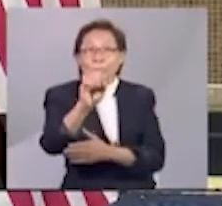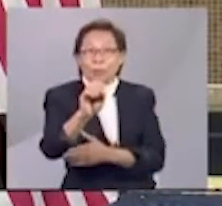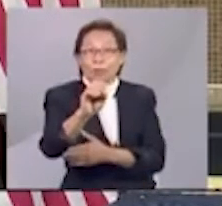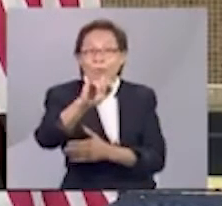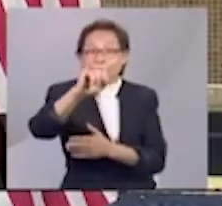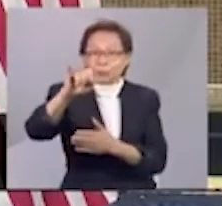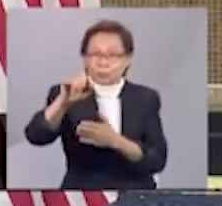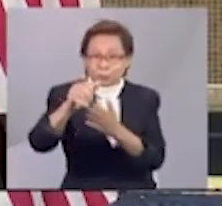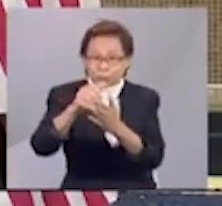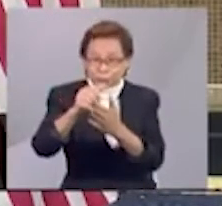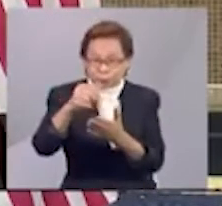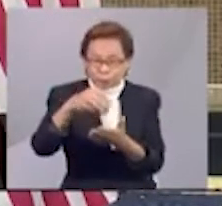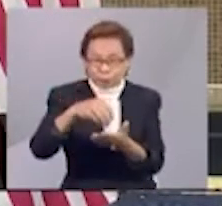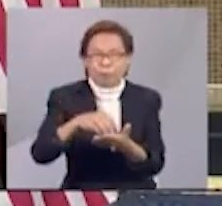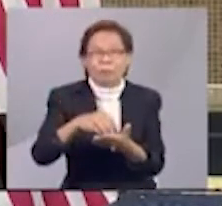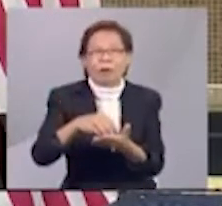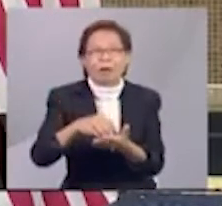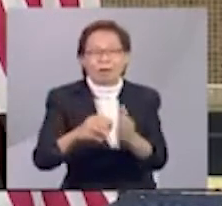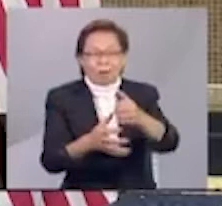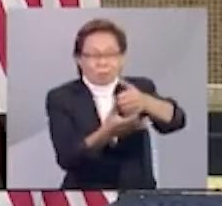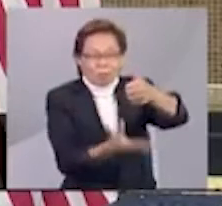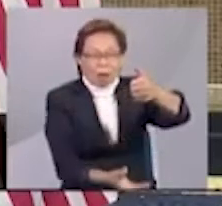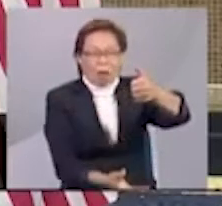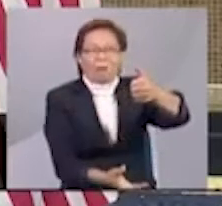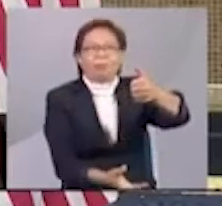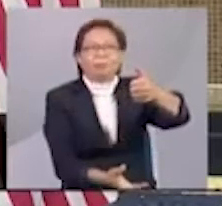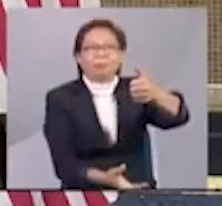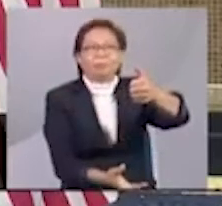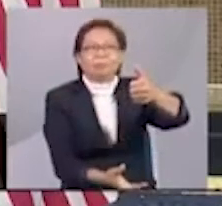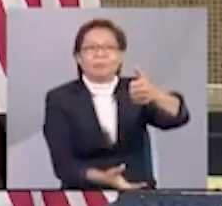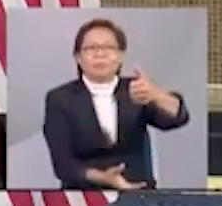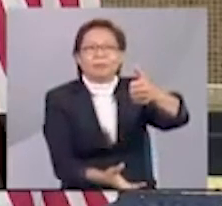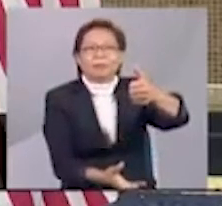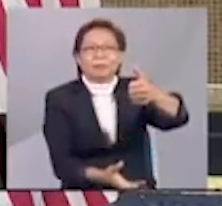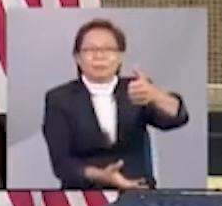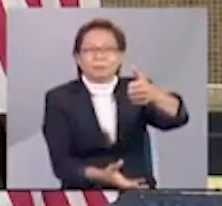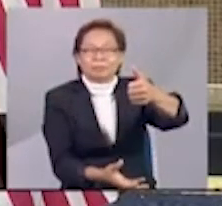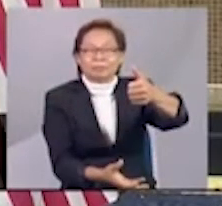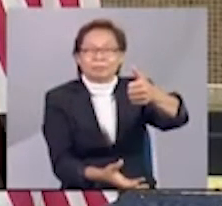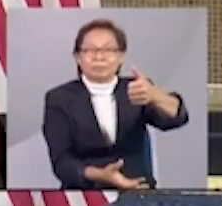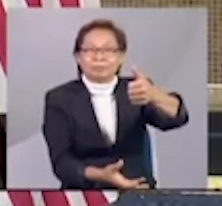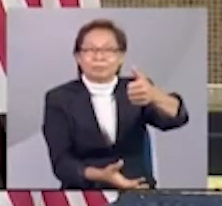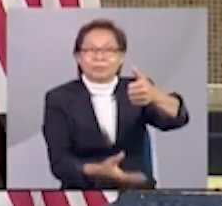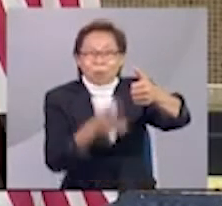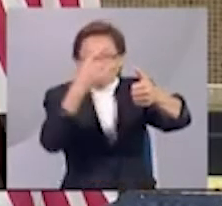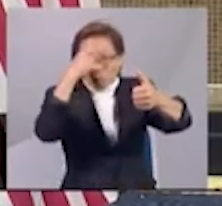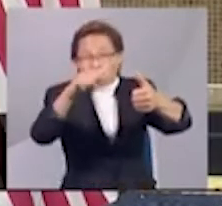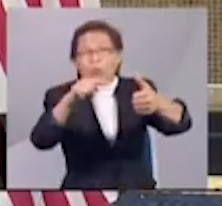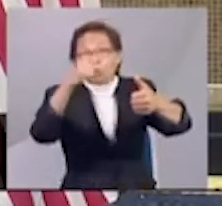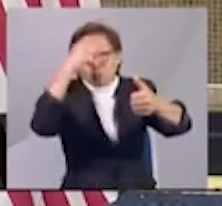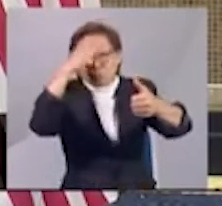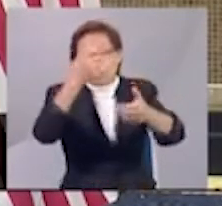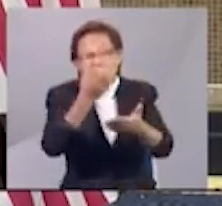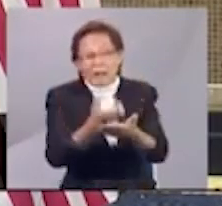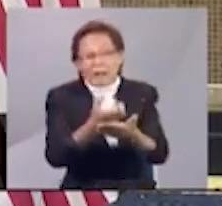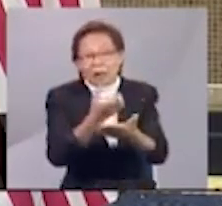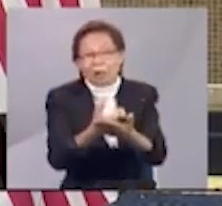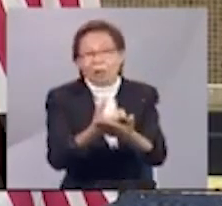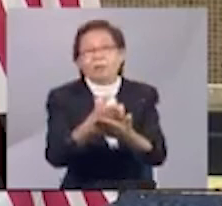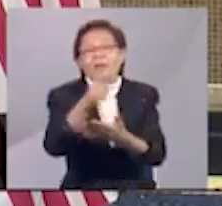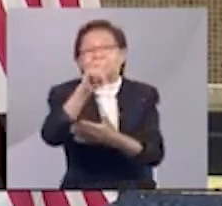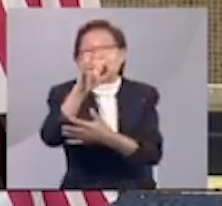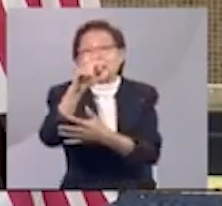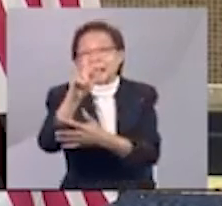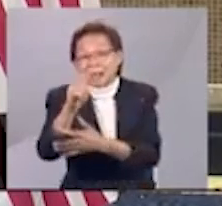50juta Ringgit dalam bentuk dana padanan akan diperuntukkan bagi platform ekonomi gig